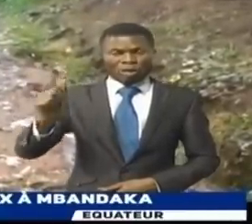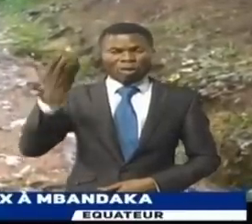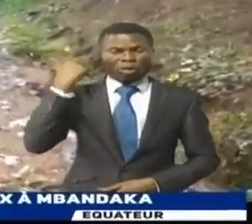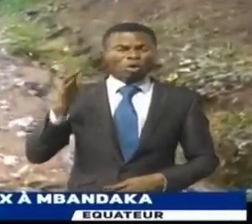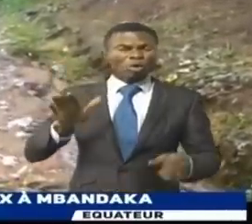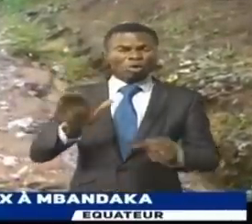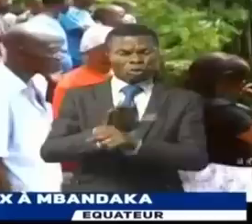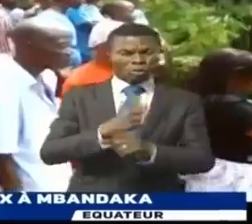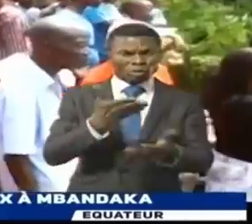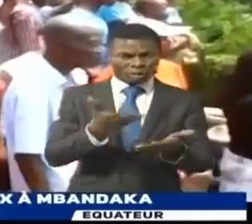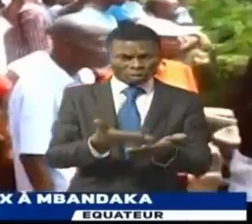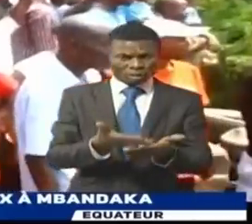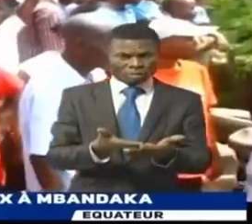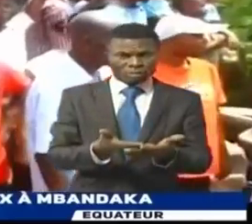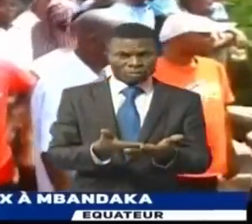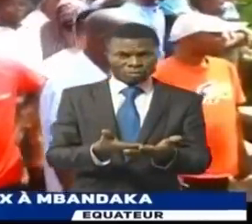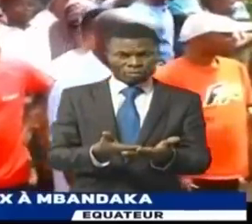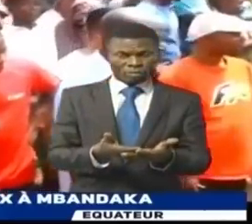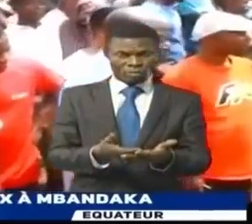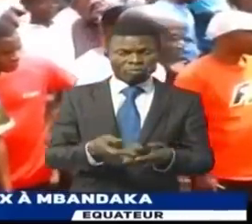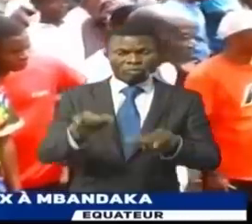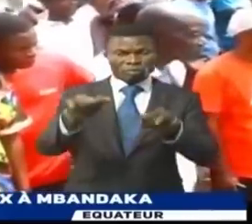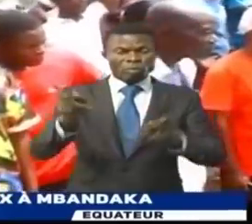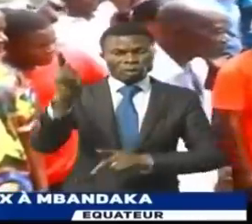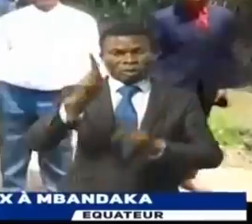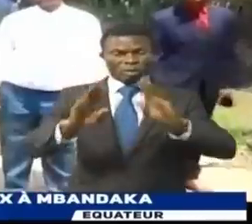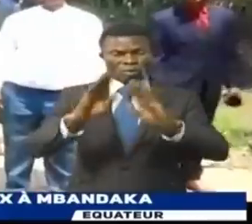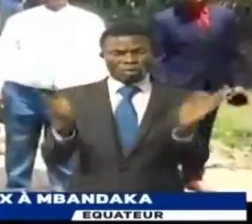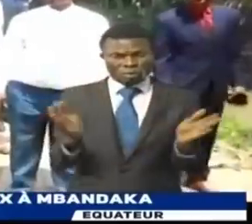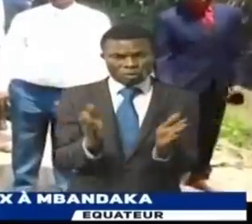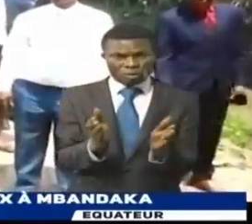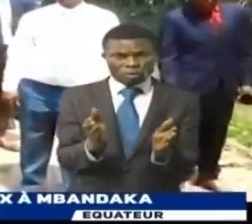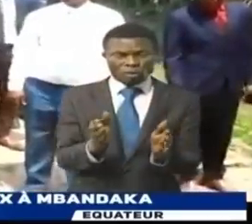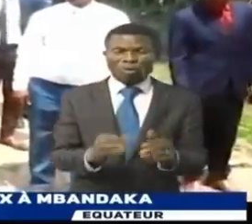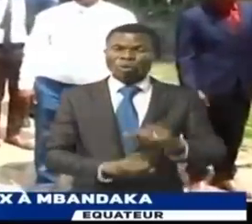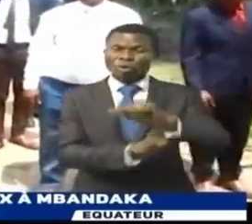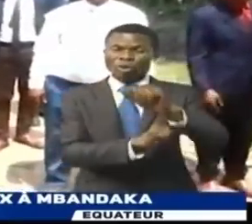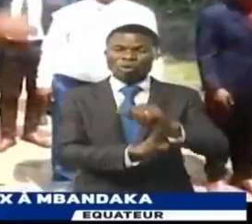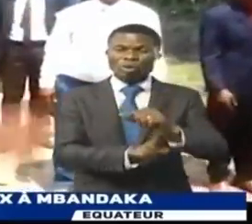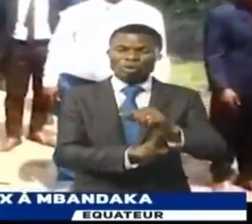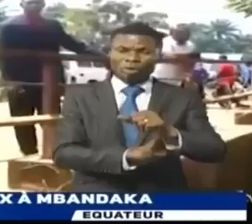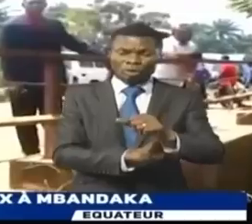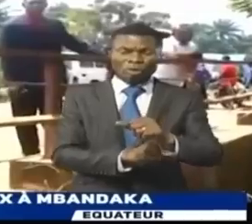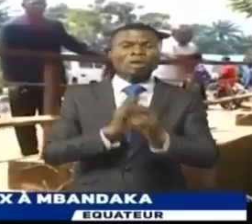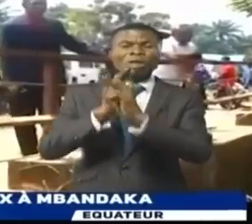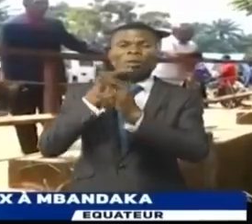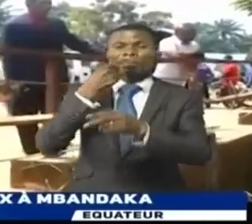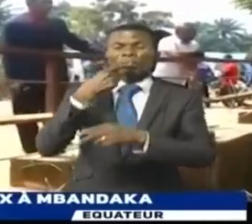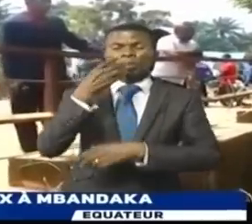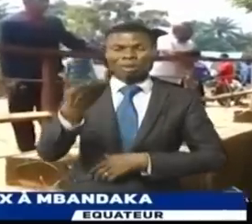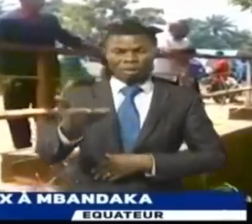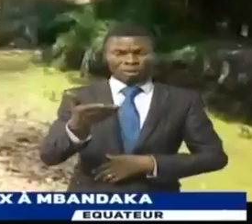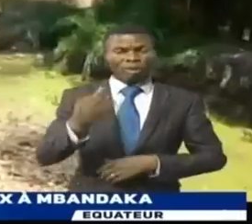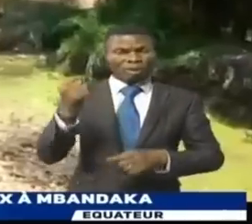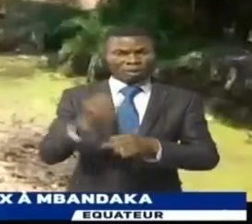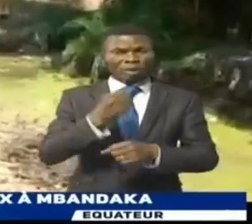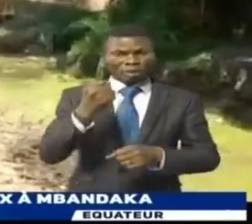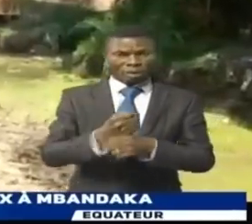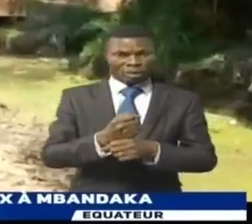des inondations. Quelques couches de la population qui l'accompagnaient ont réagi. À noter que les travaux